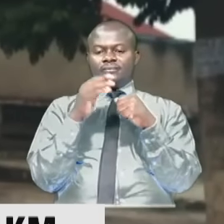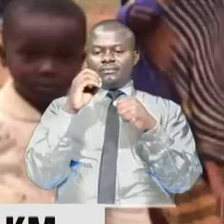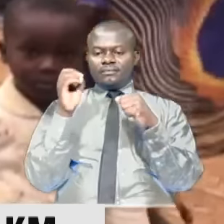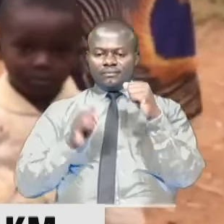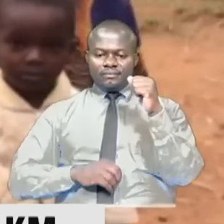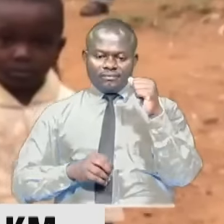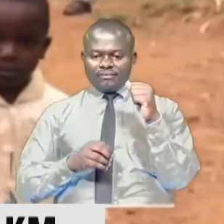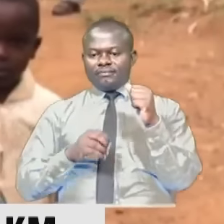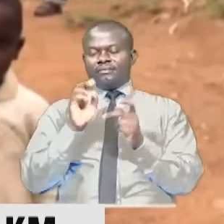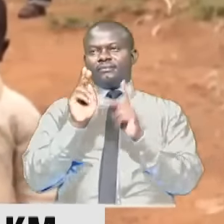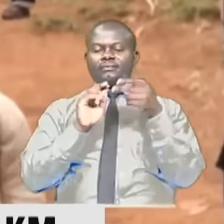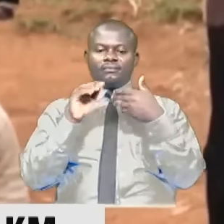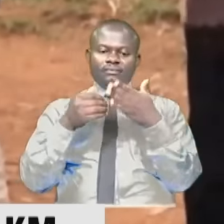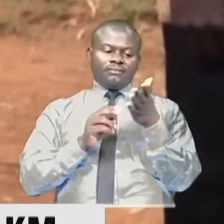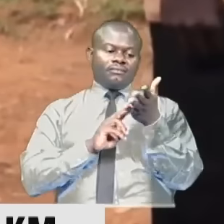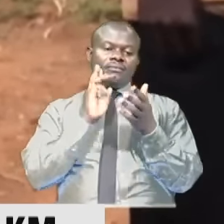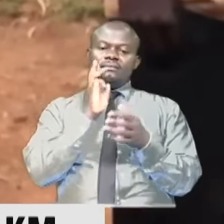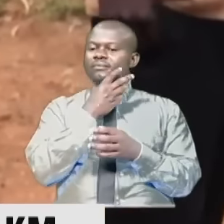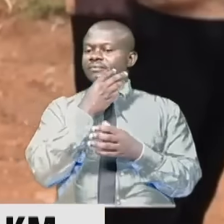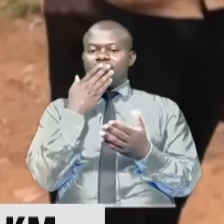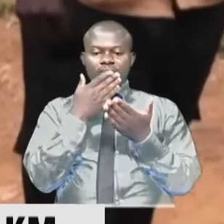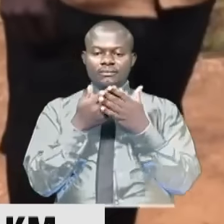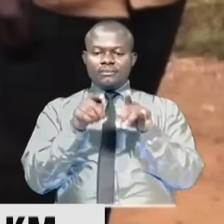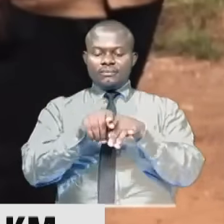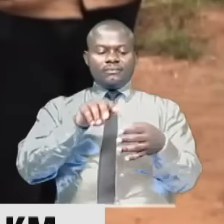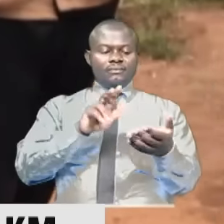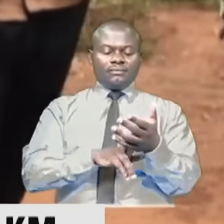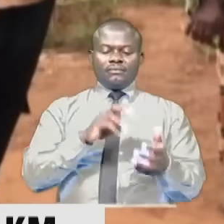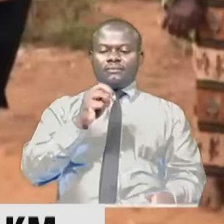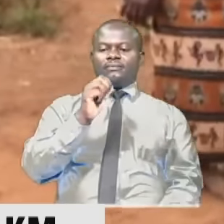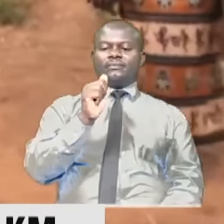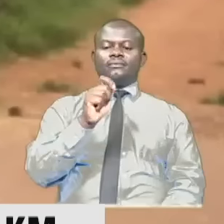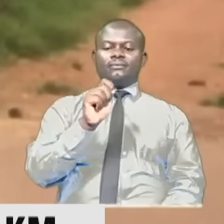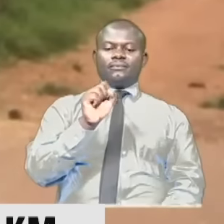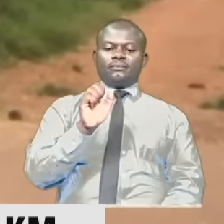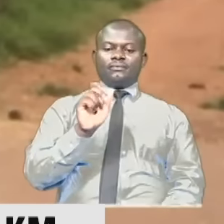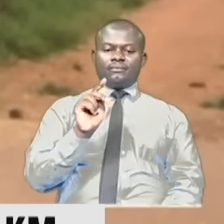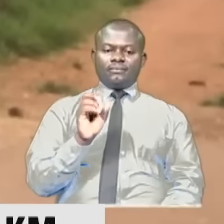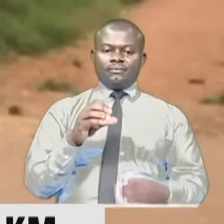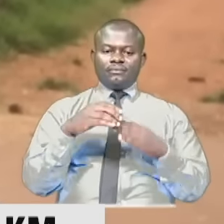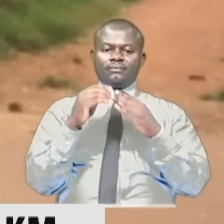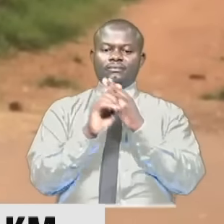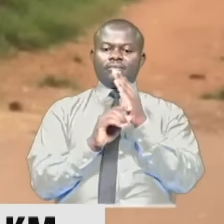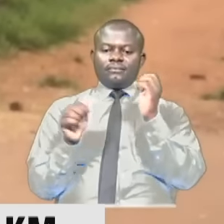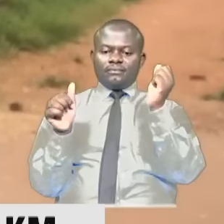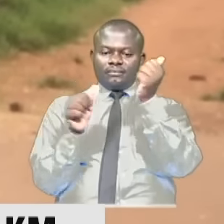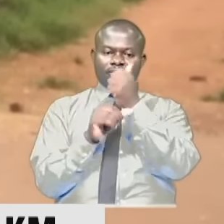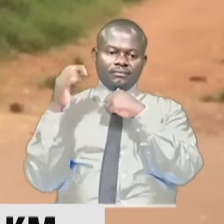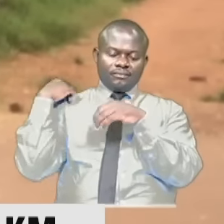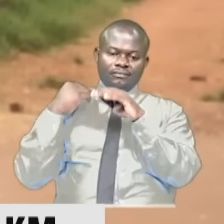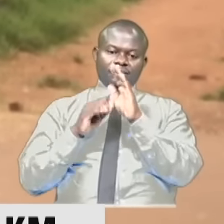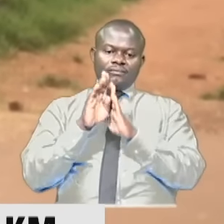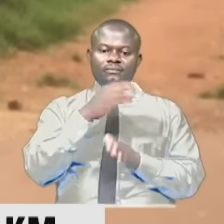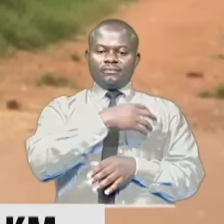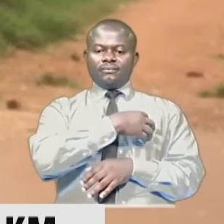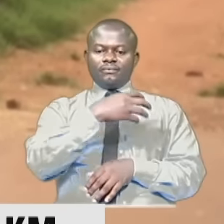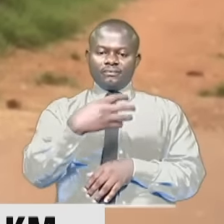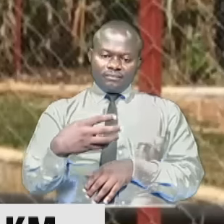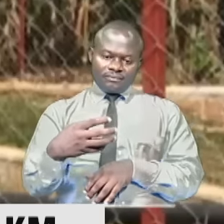78% by'abaturage bakoresha amazi meza nk'uko byemezwa na Matiko Gonzague umuyobozi w'aka karere wungirije ushinzwe iterambere